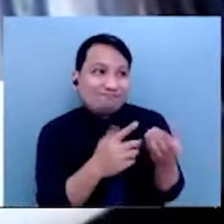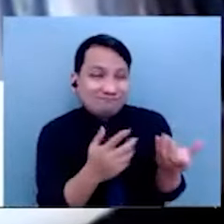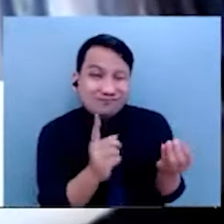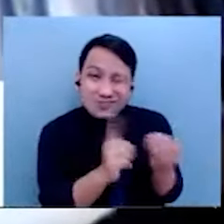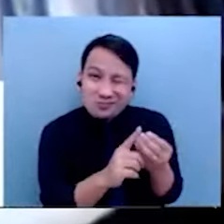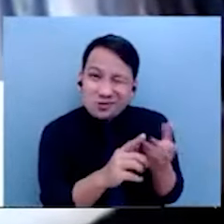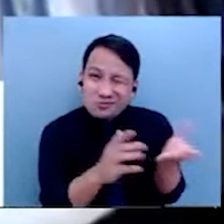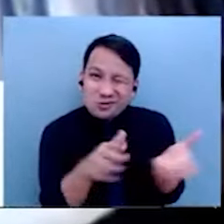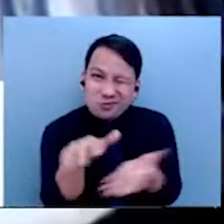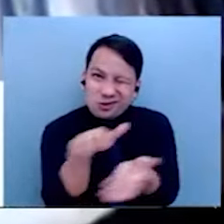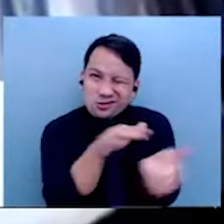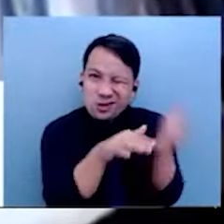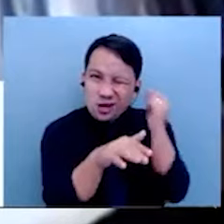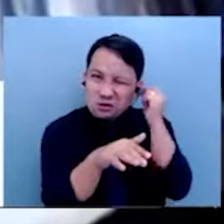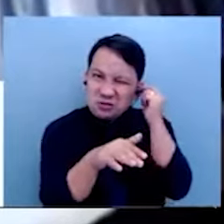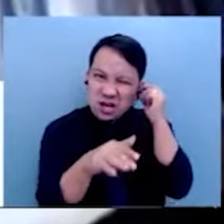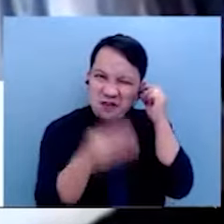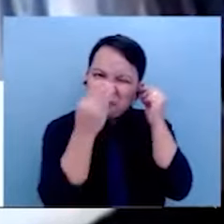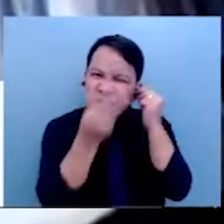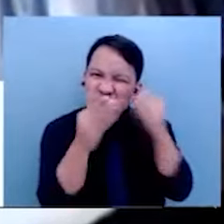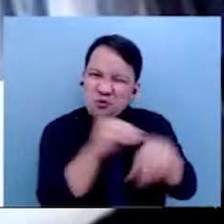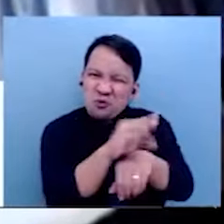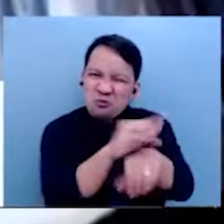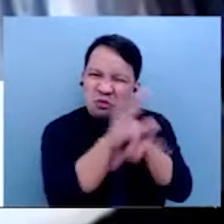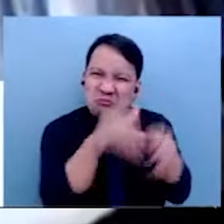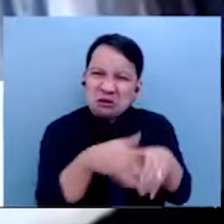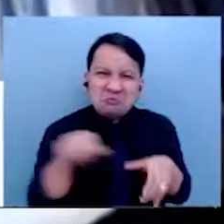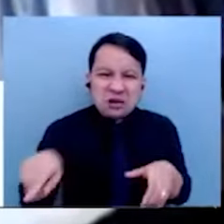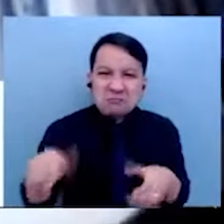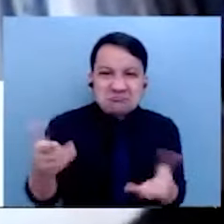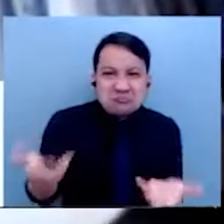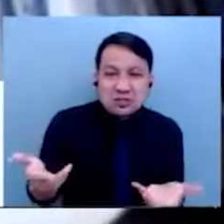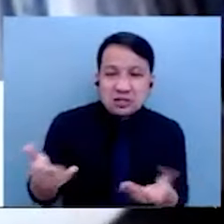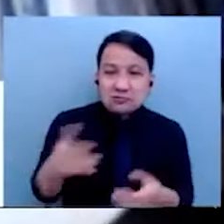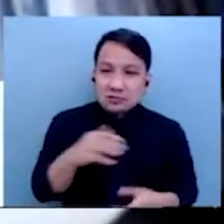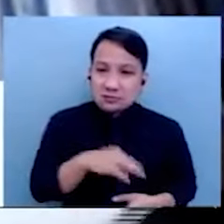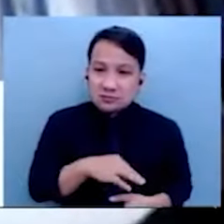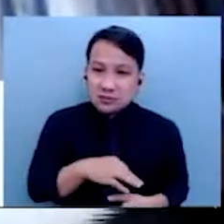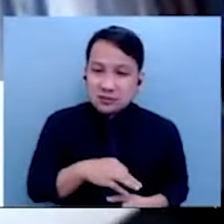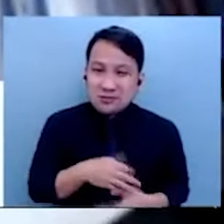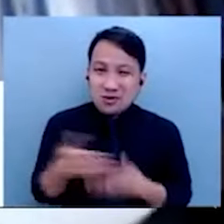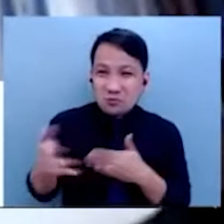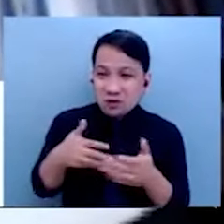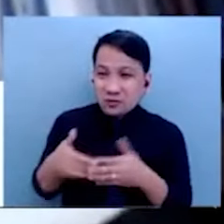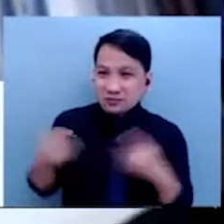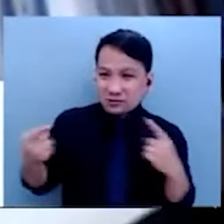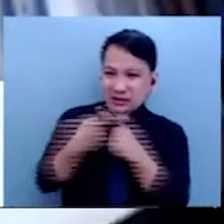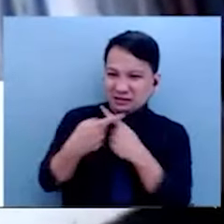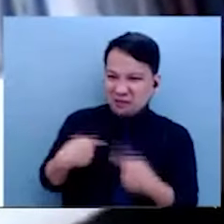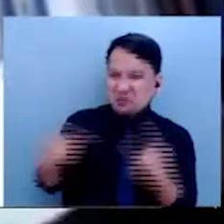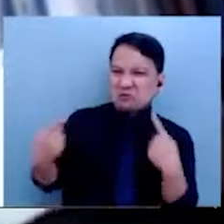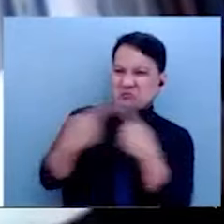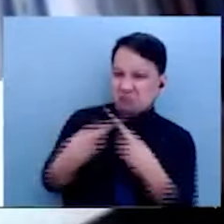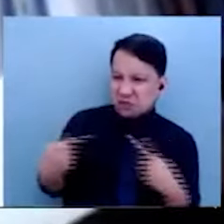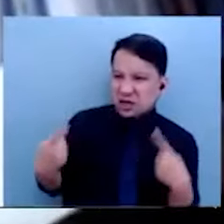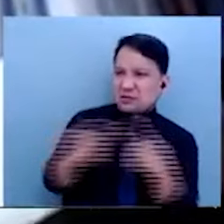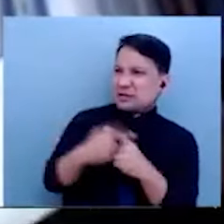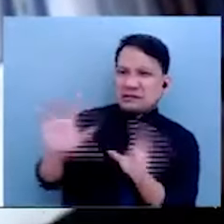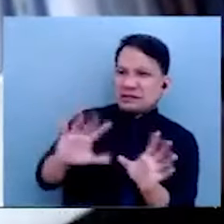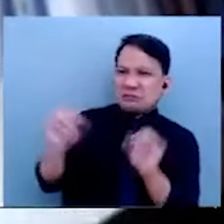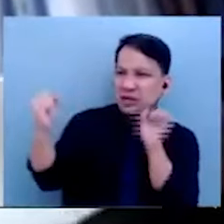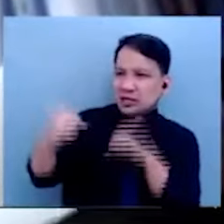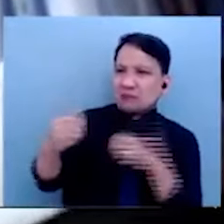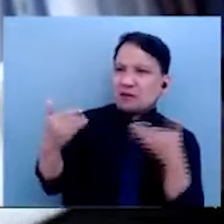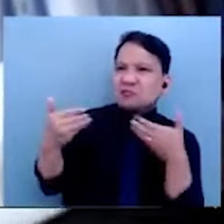shallow na consultation. Kaya nararamdaman ng mga stakeholders na kahit kontra kami ng contract, sinusulong pa din nila, hindi